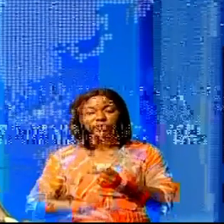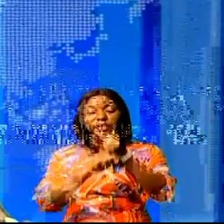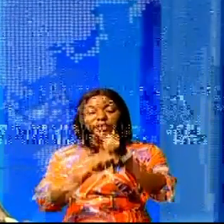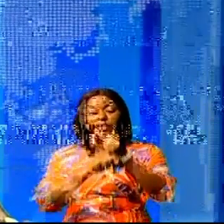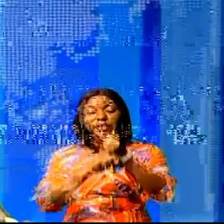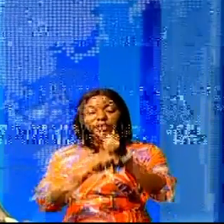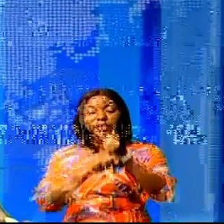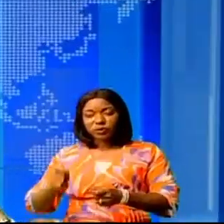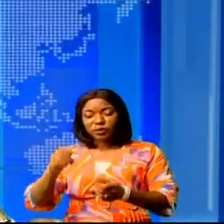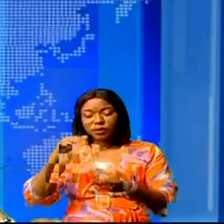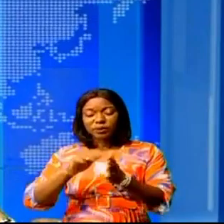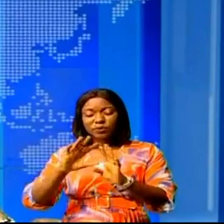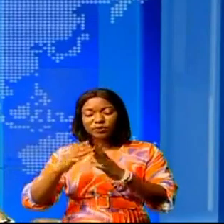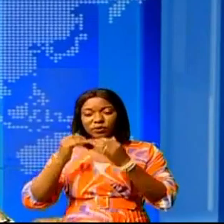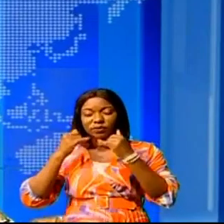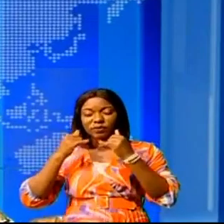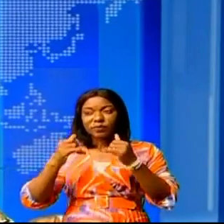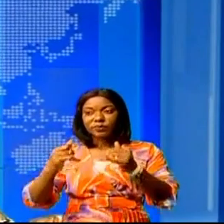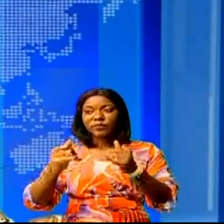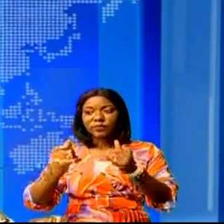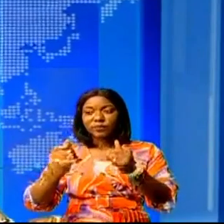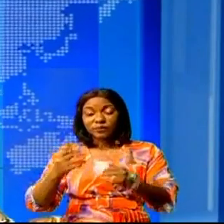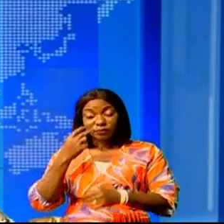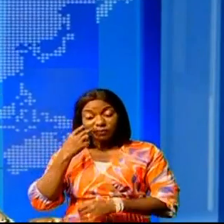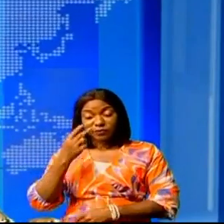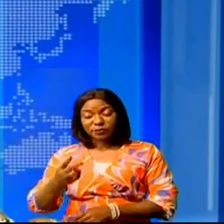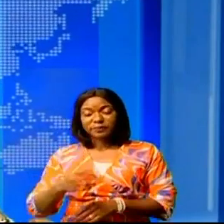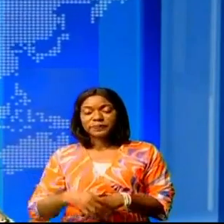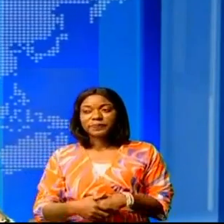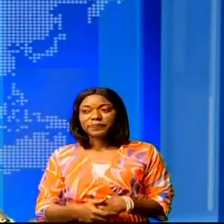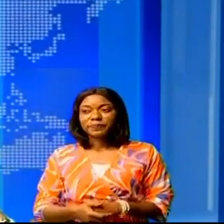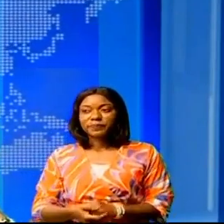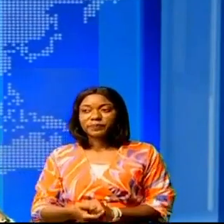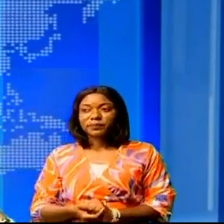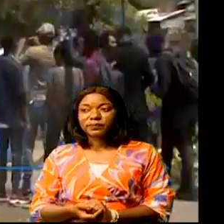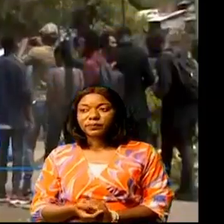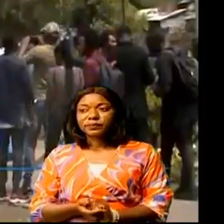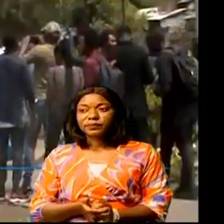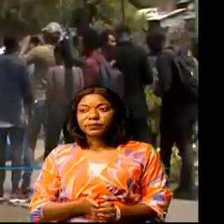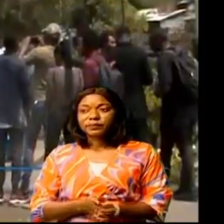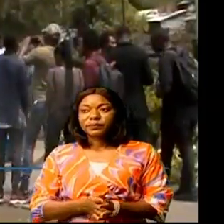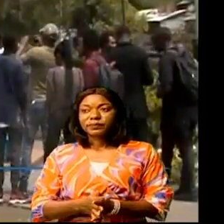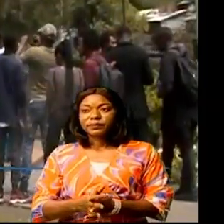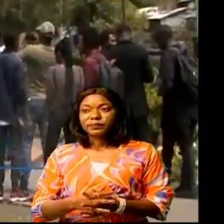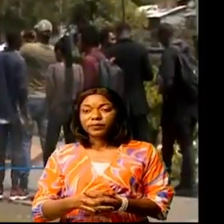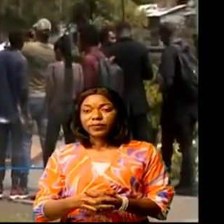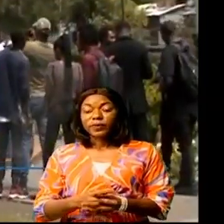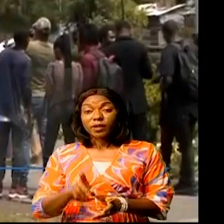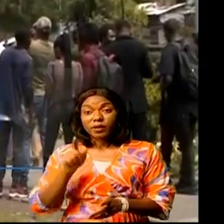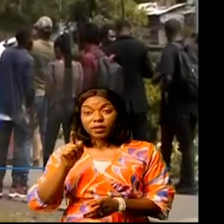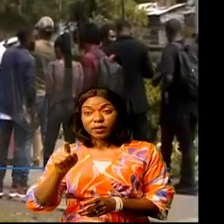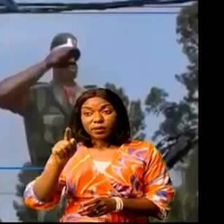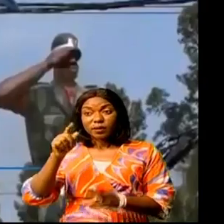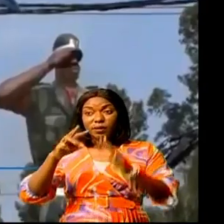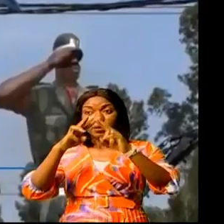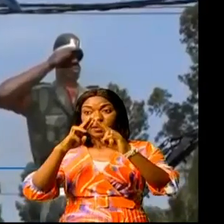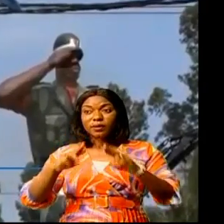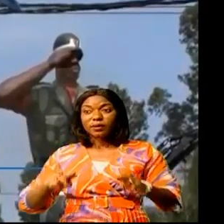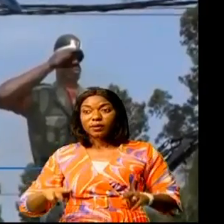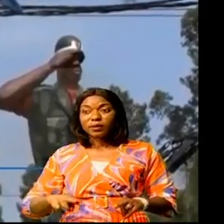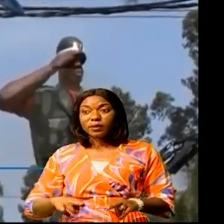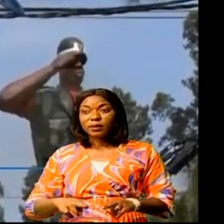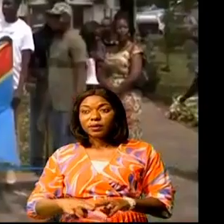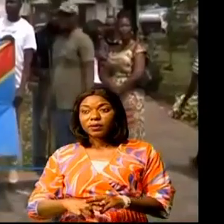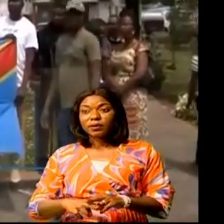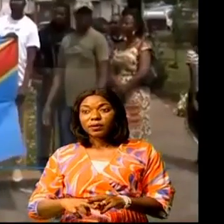détail dans ce reportage de Oscar Mbalkaïch. Le rond-point ayant le monument du soldat inconnu